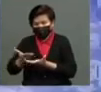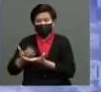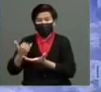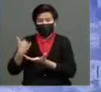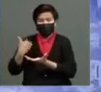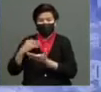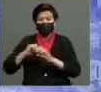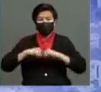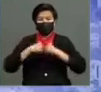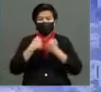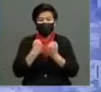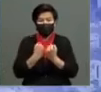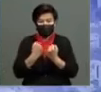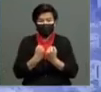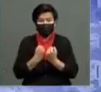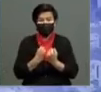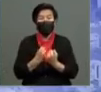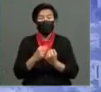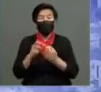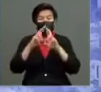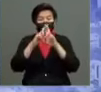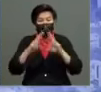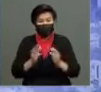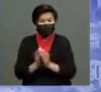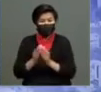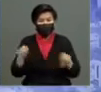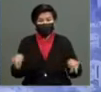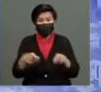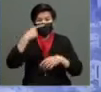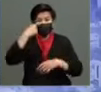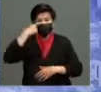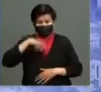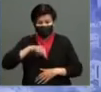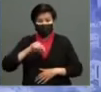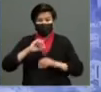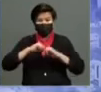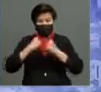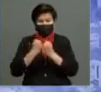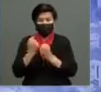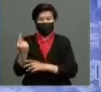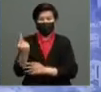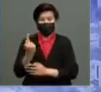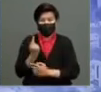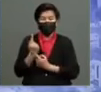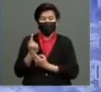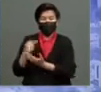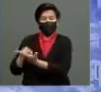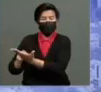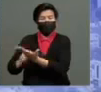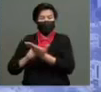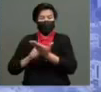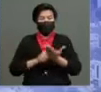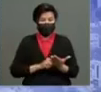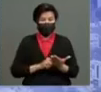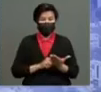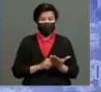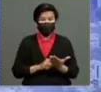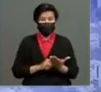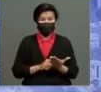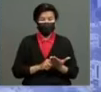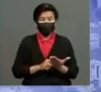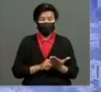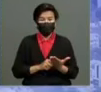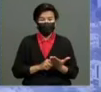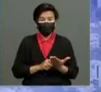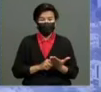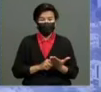สมาคมภัตตาคารไทยเป็นตัวแทนขึ้นมาเนี่ยก็ได้นำ เรื่องขึ้นมาเพื่